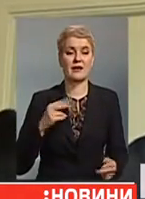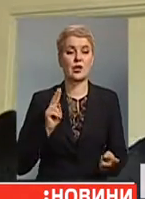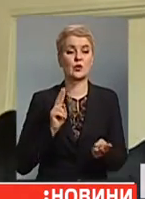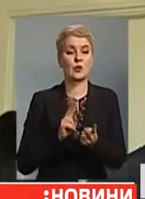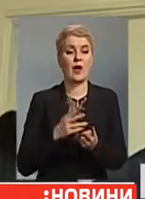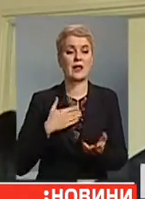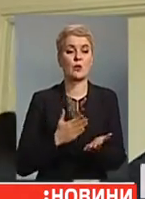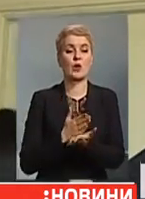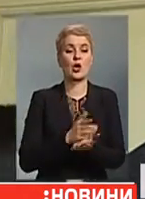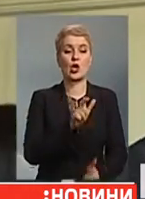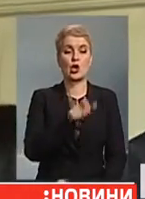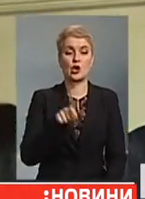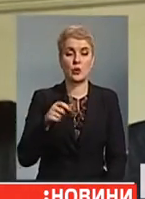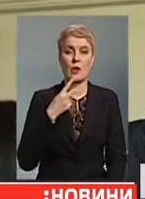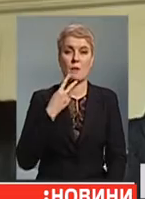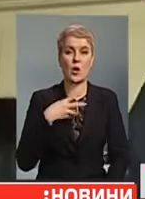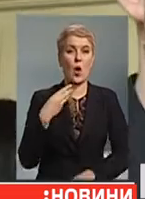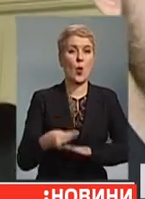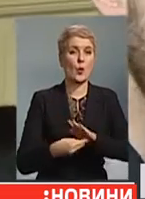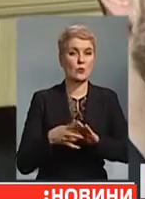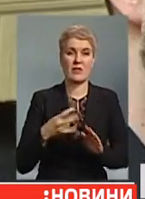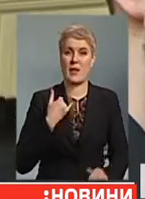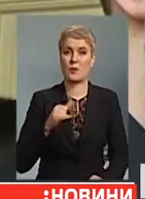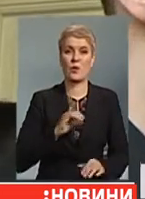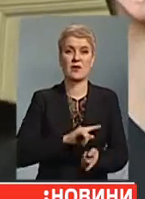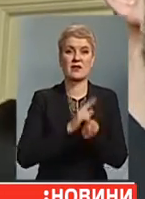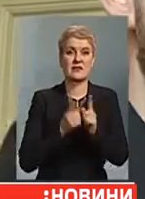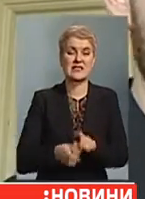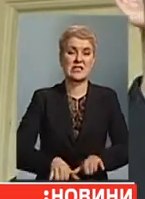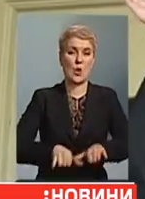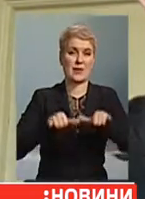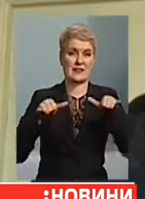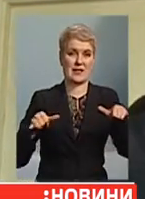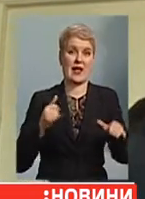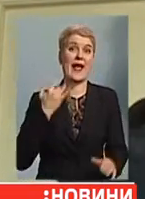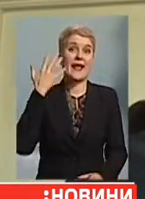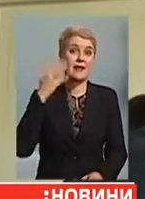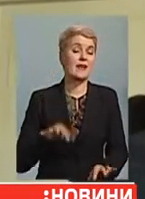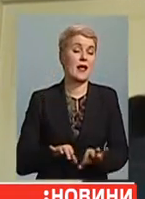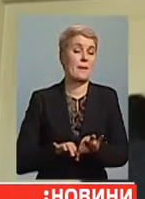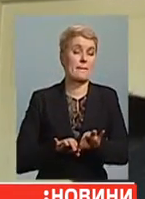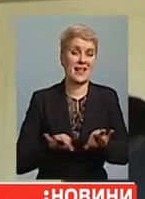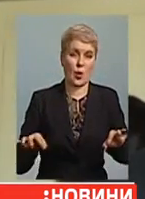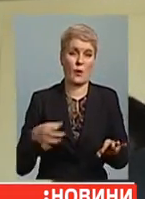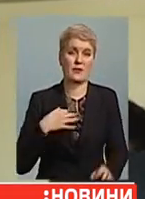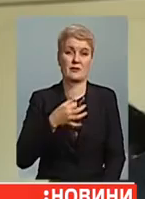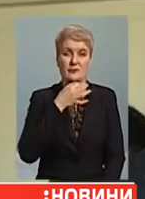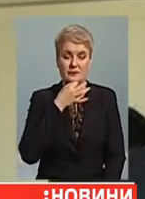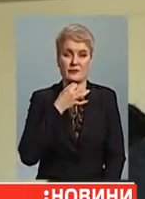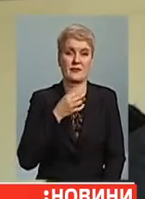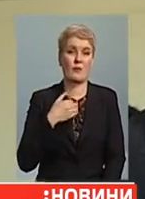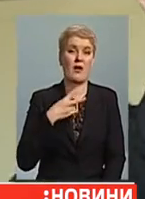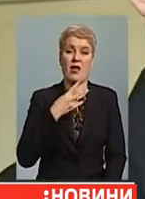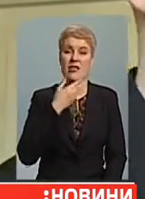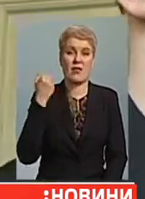якби з нашими чиновниками, я бачу, що корупція не подолана, вона тільки зростає. І, в принципі, ідеї прикольні, чудові, я з ними погоджуюсь. Але в мене немає